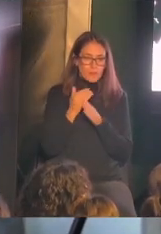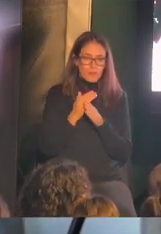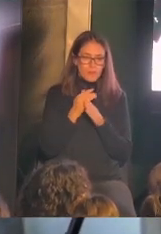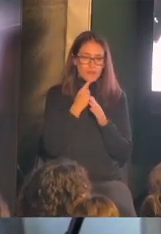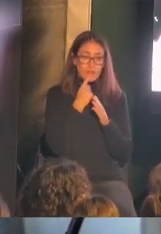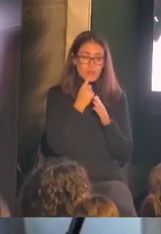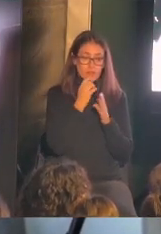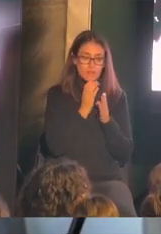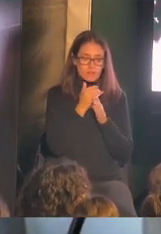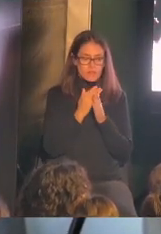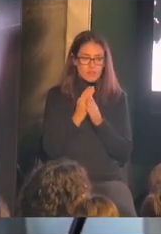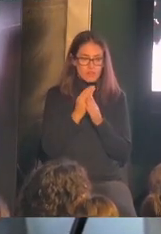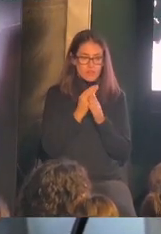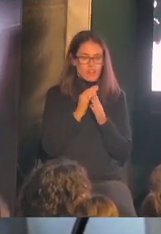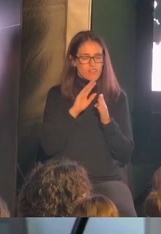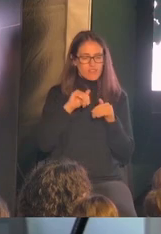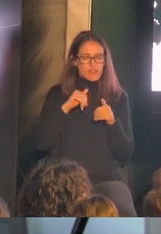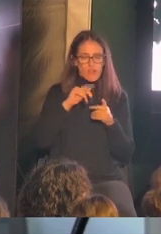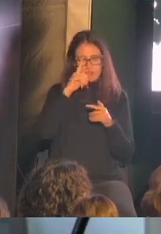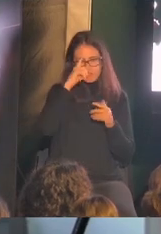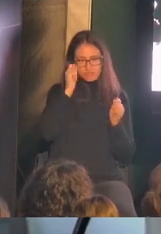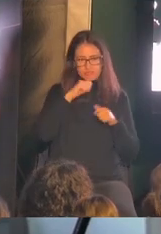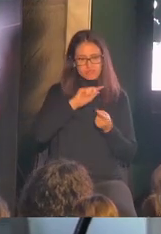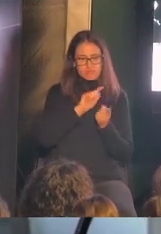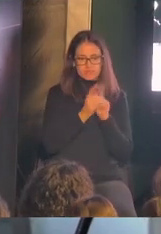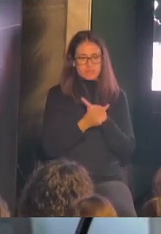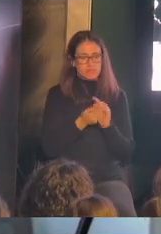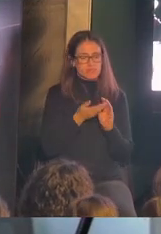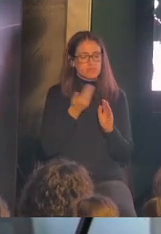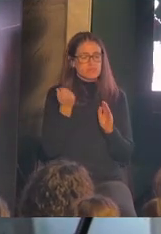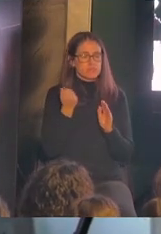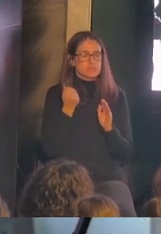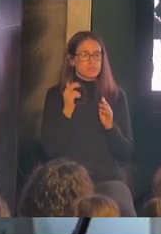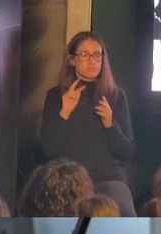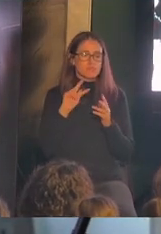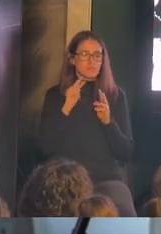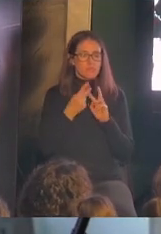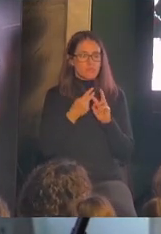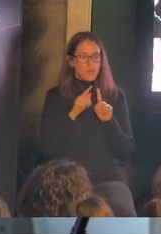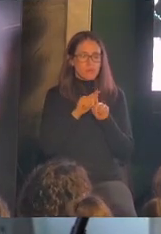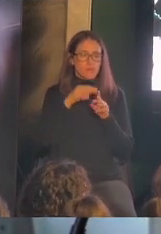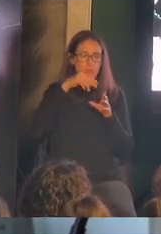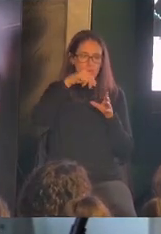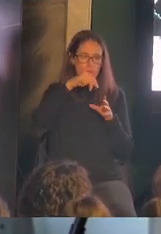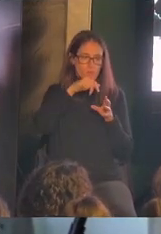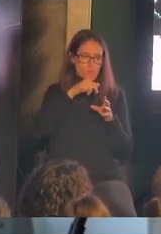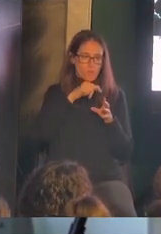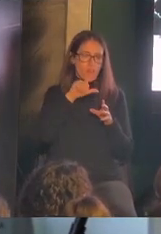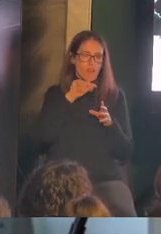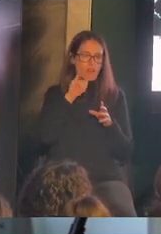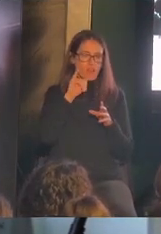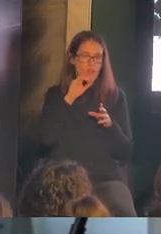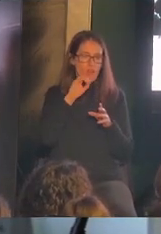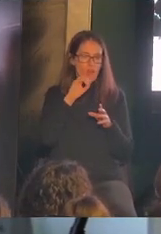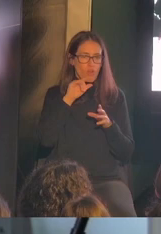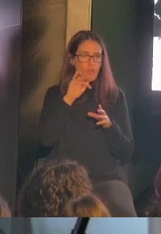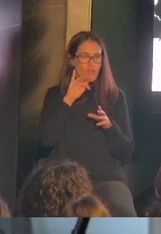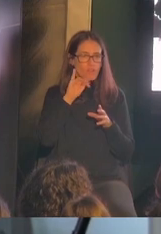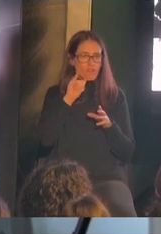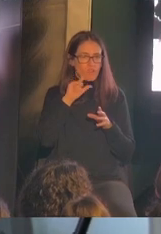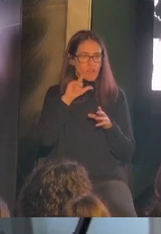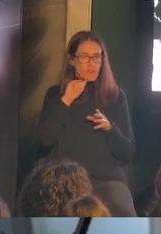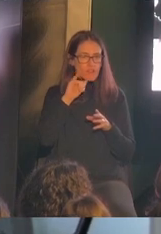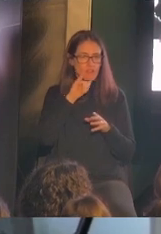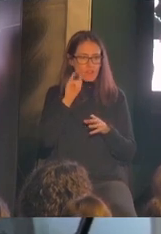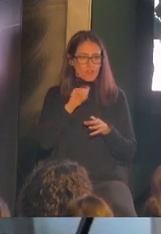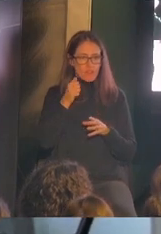al final hem fet un canvi i l'afegirem liofilitzada, vale? En pols, i la barrejarem en el part del gelificat. I